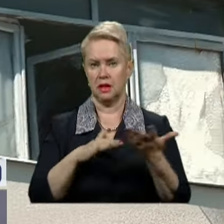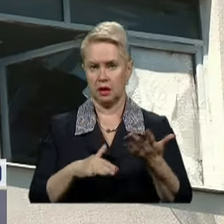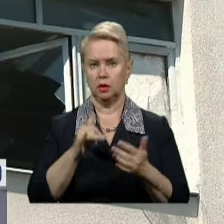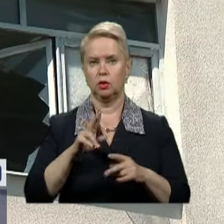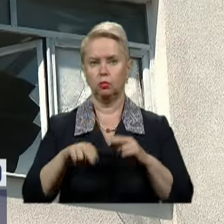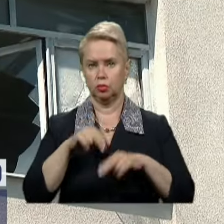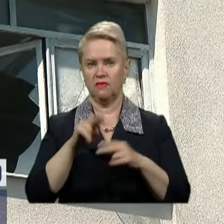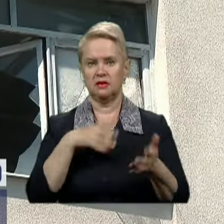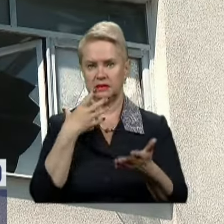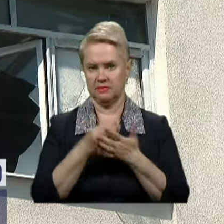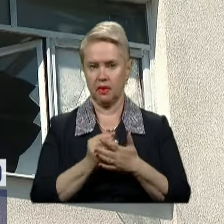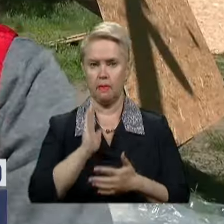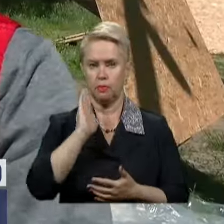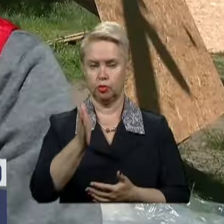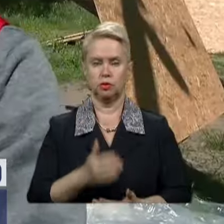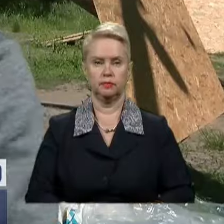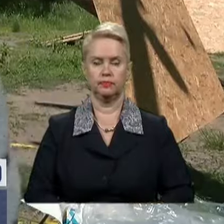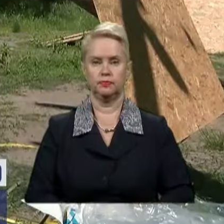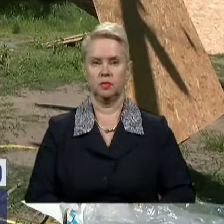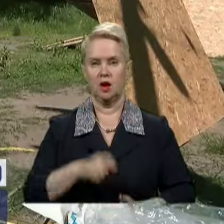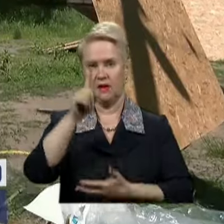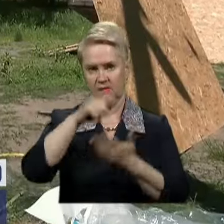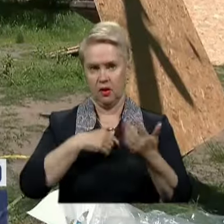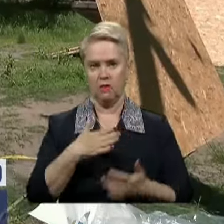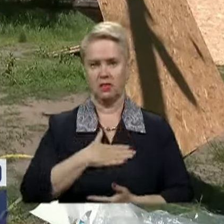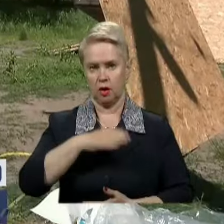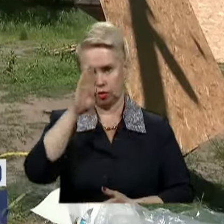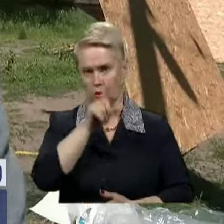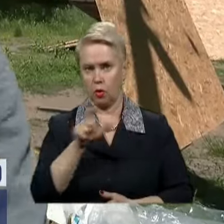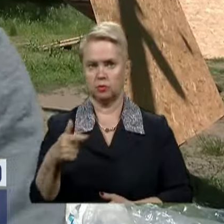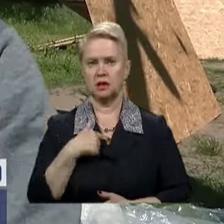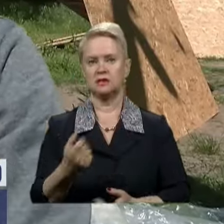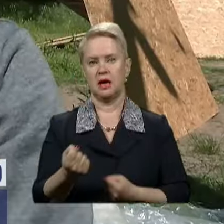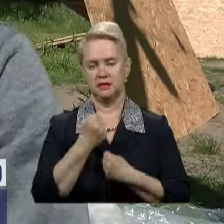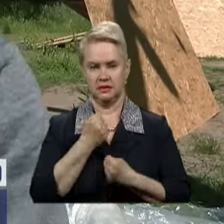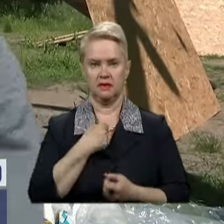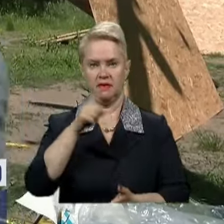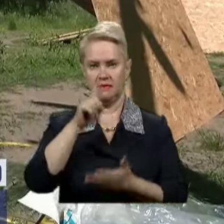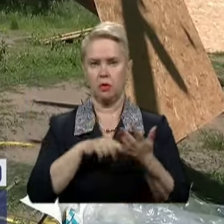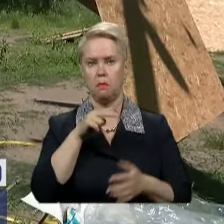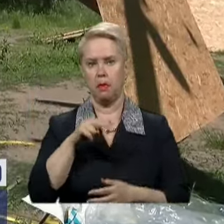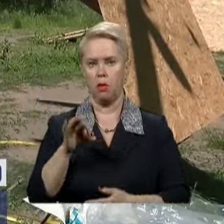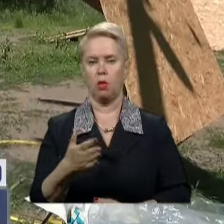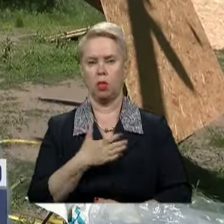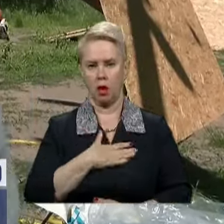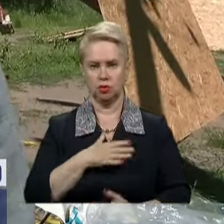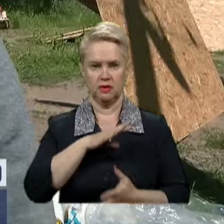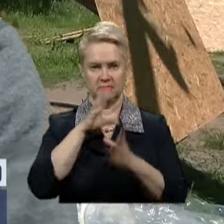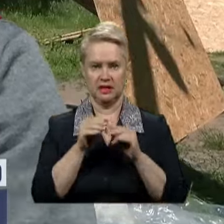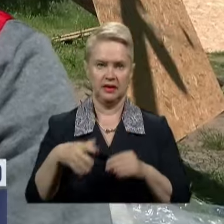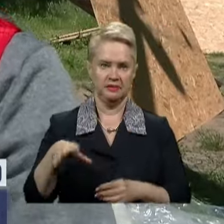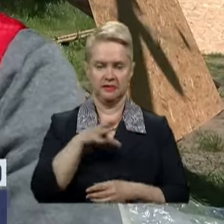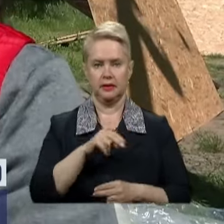і будувати своє майбутнє. Вірю в наших хлопців, я вірю, що вони нас захистять. І наше ПВО, і взагалі